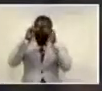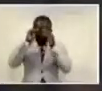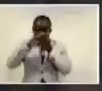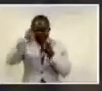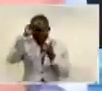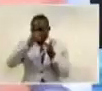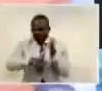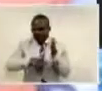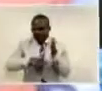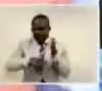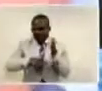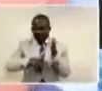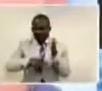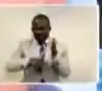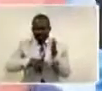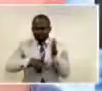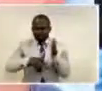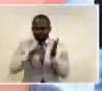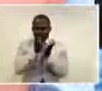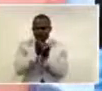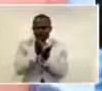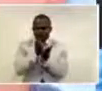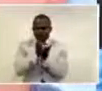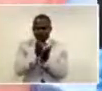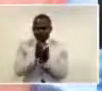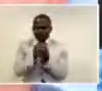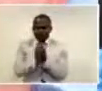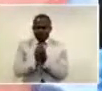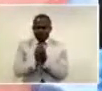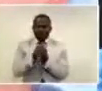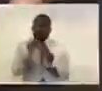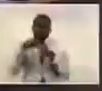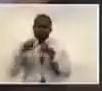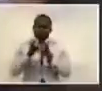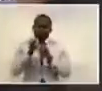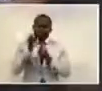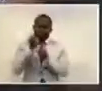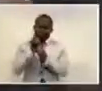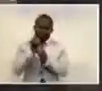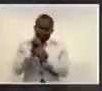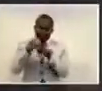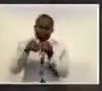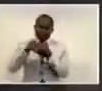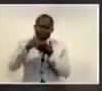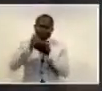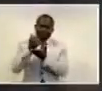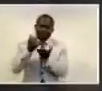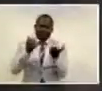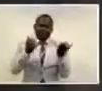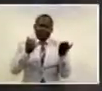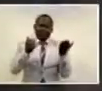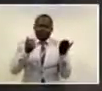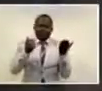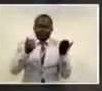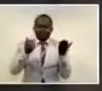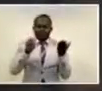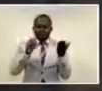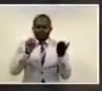ibiki nize economics hari uburyo abantu bafashwa